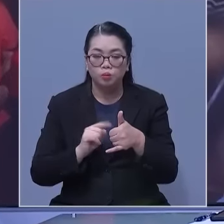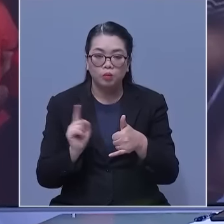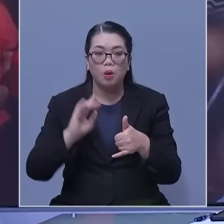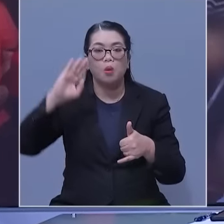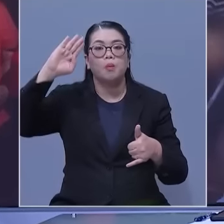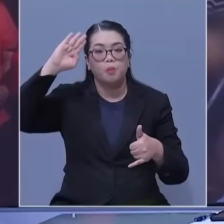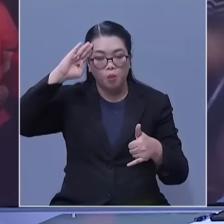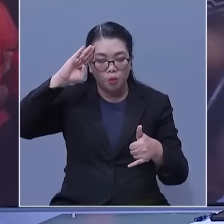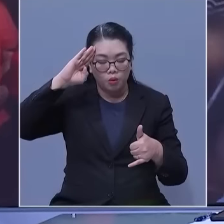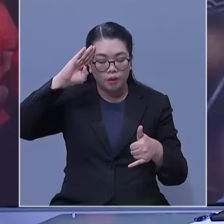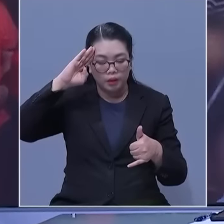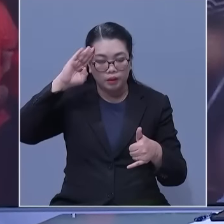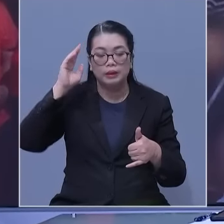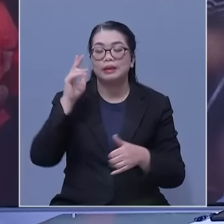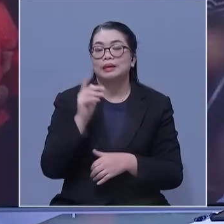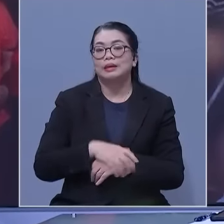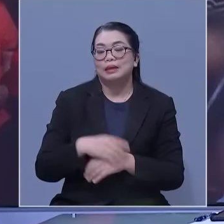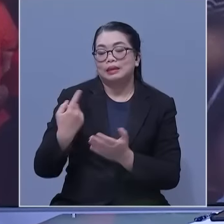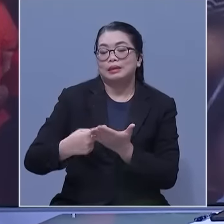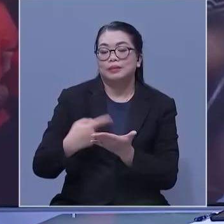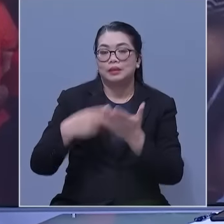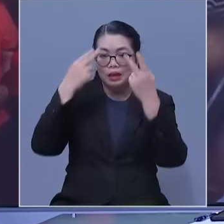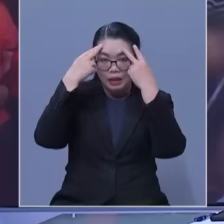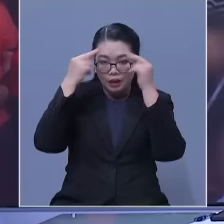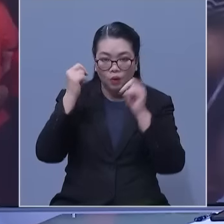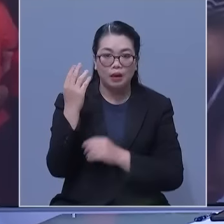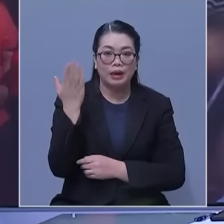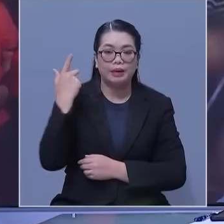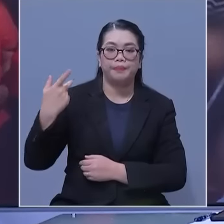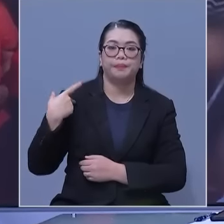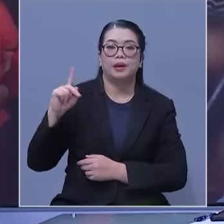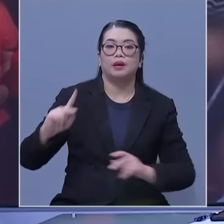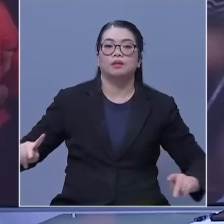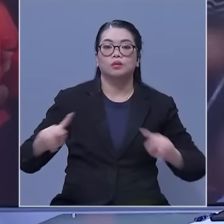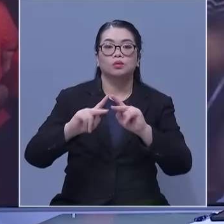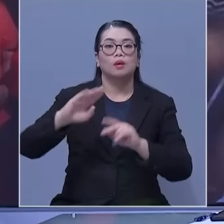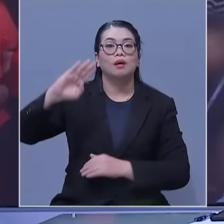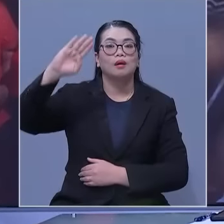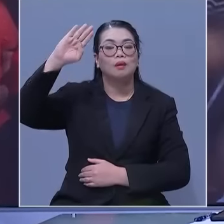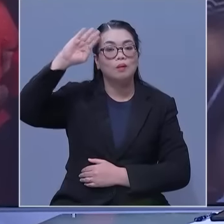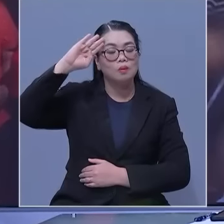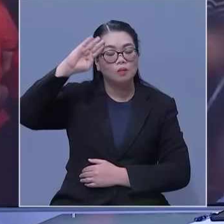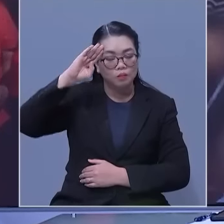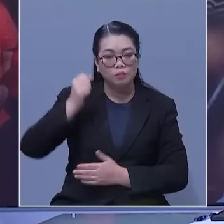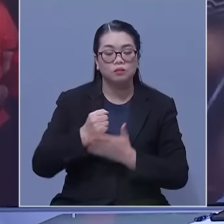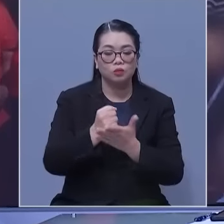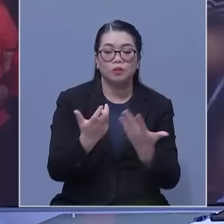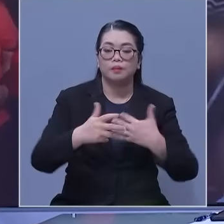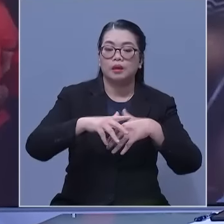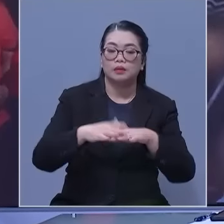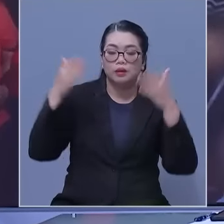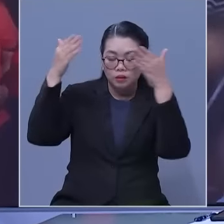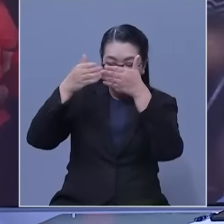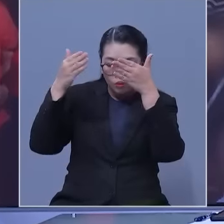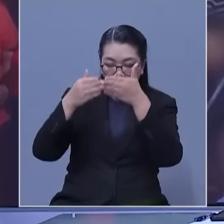พลเอกนิพัฒน์ทองเล็กนะคะที่ปรึกษานายกรัฐมนตรีและท่านก็เป็นอดีตปลัดกระทรวงกลาโหมมีส่วนอย่างยิ่งในการประสานงานกับทางการ